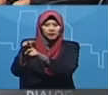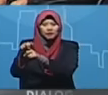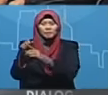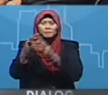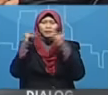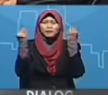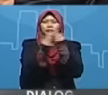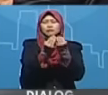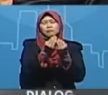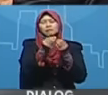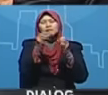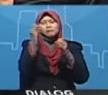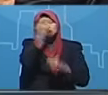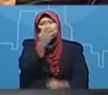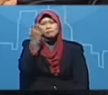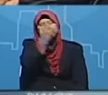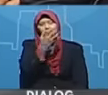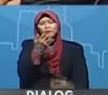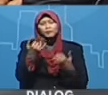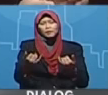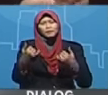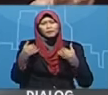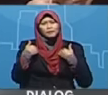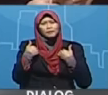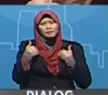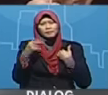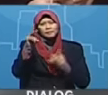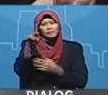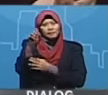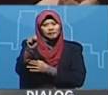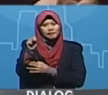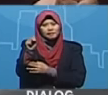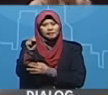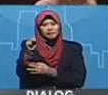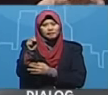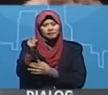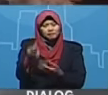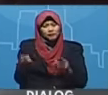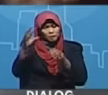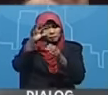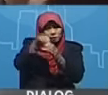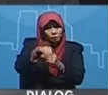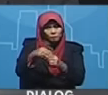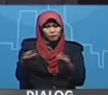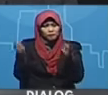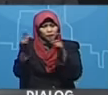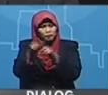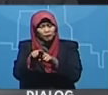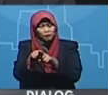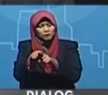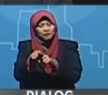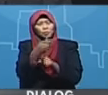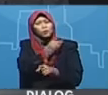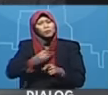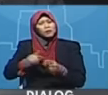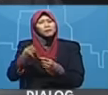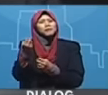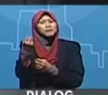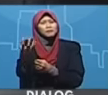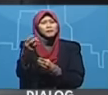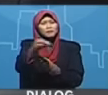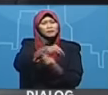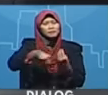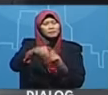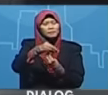menyatakan 145 kes. Okay. Dan itu termasuk kes penipuan umrah. Yes, termasuk sekali. Untuk umrah saja berapa? Umrah sekarang ni